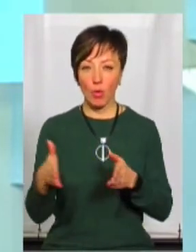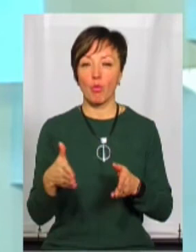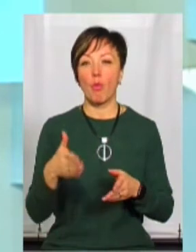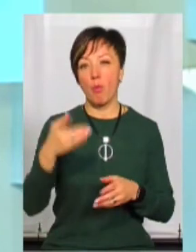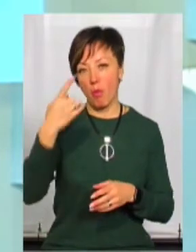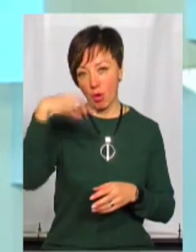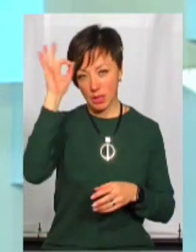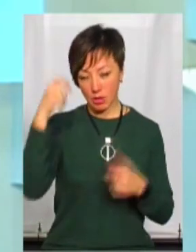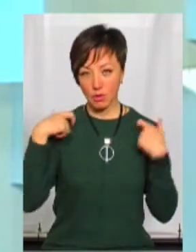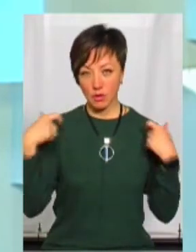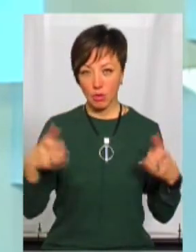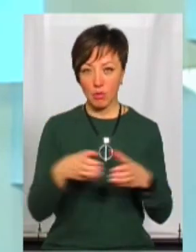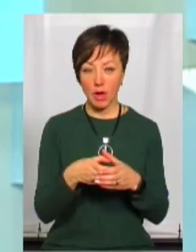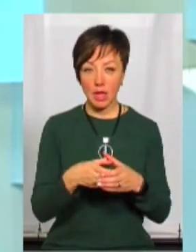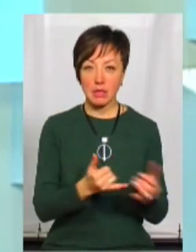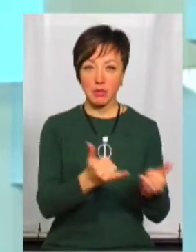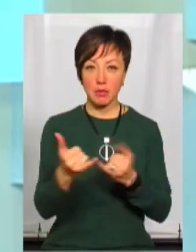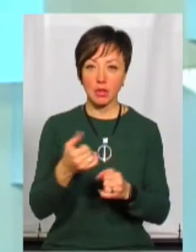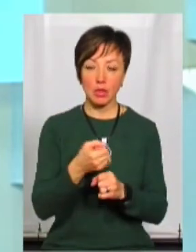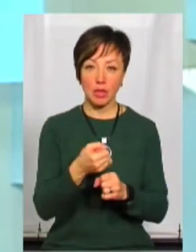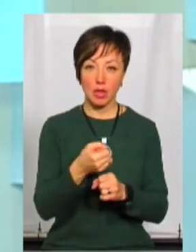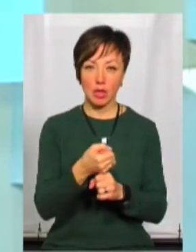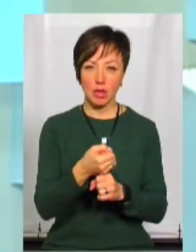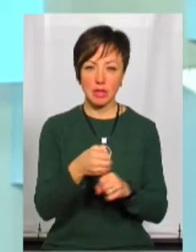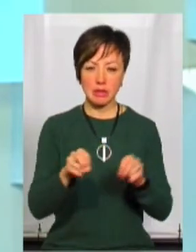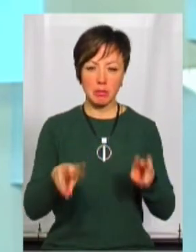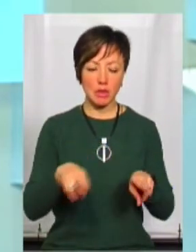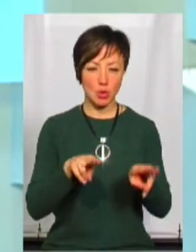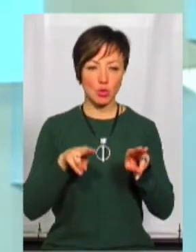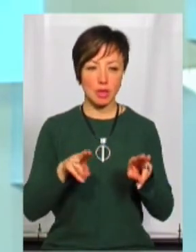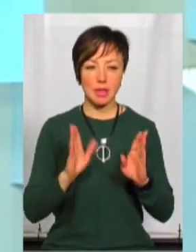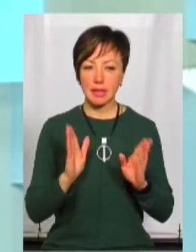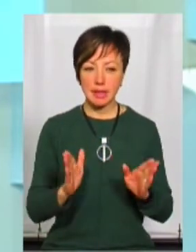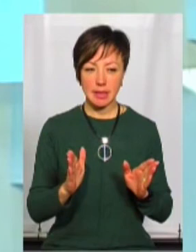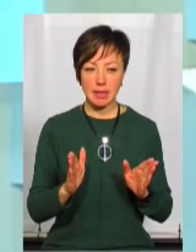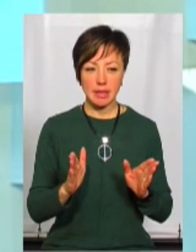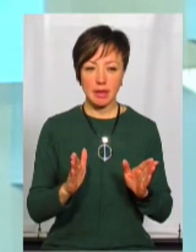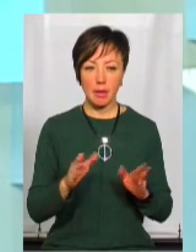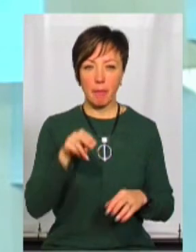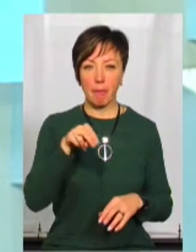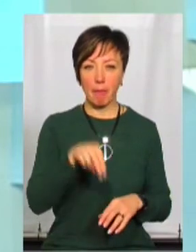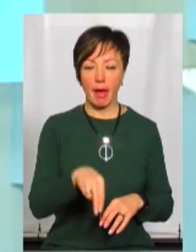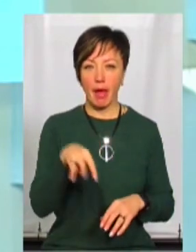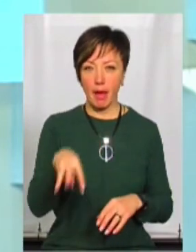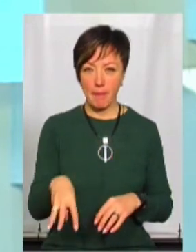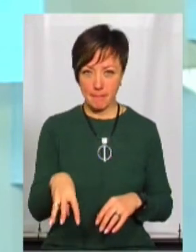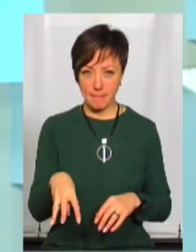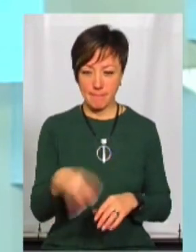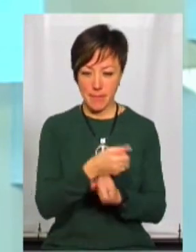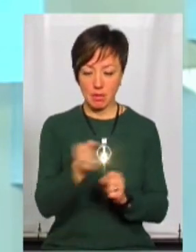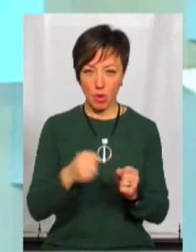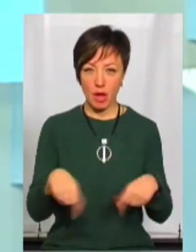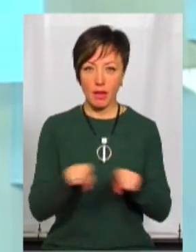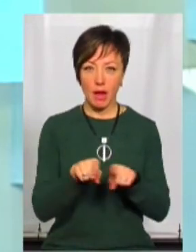громади будуть забезпечені помповими рушницями. Тобто, не тільки табельний ПМ або Форд, а